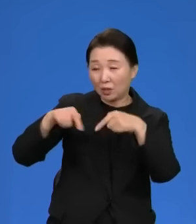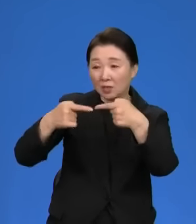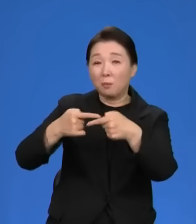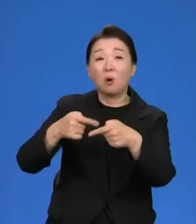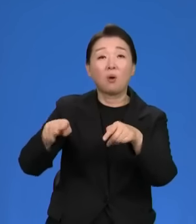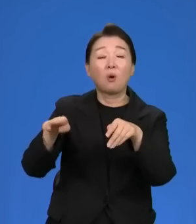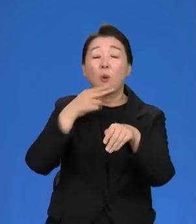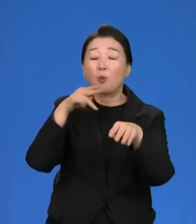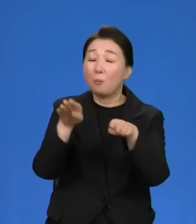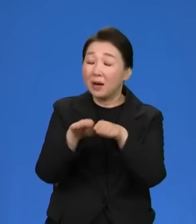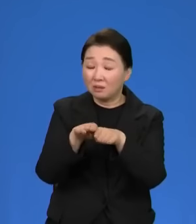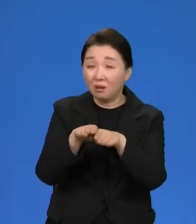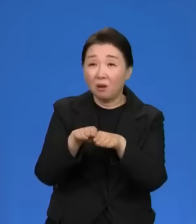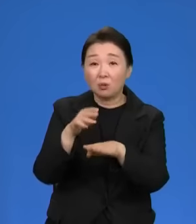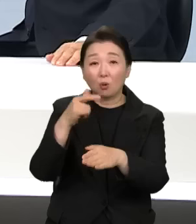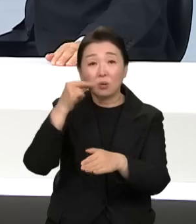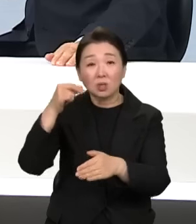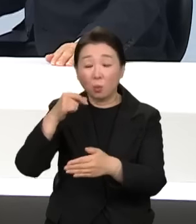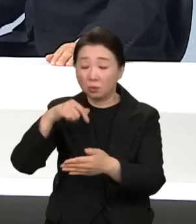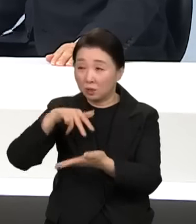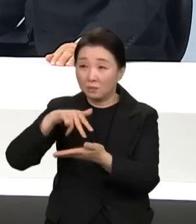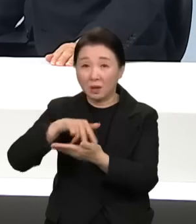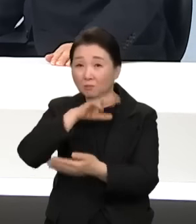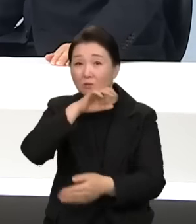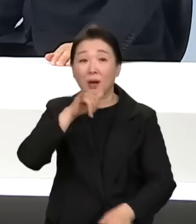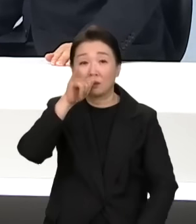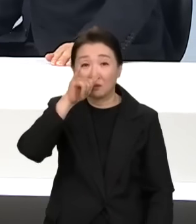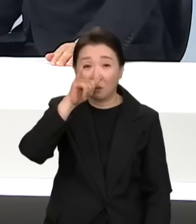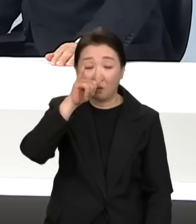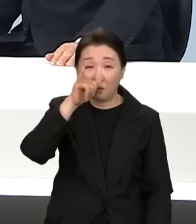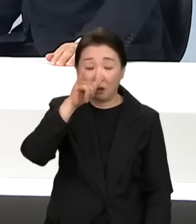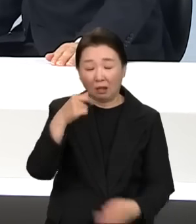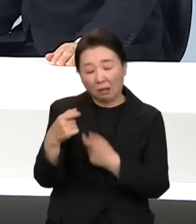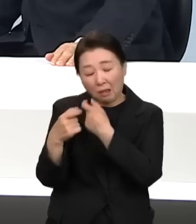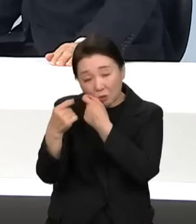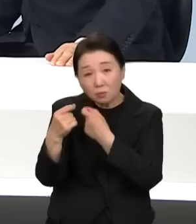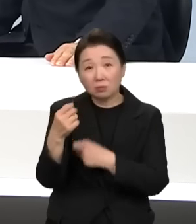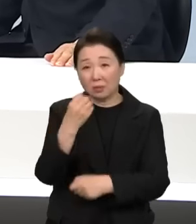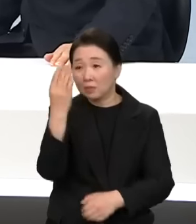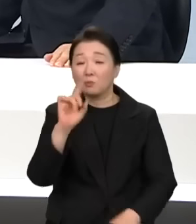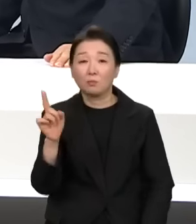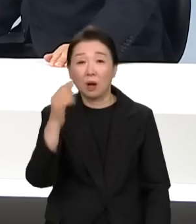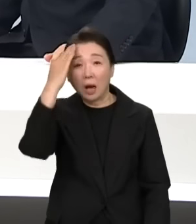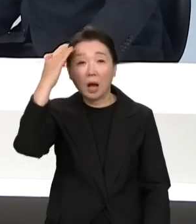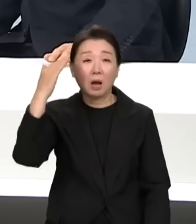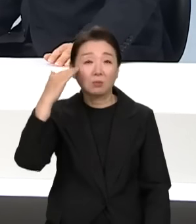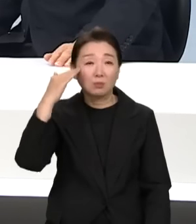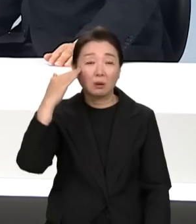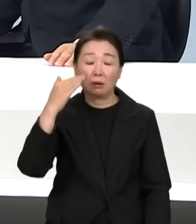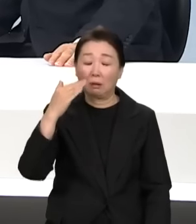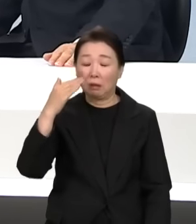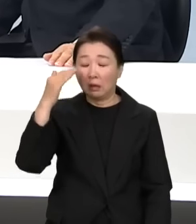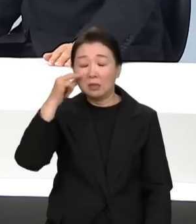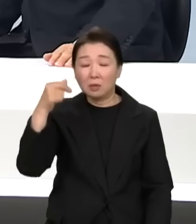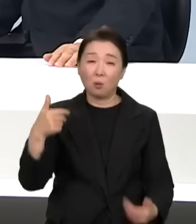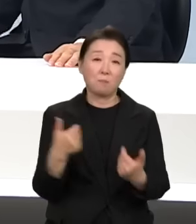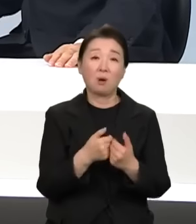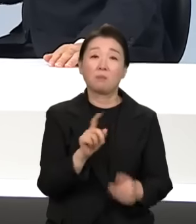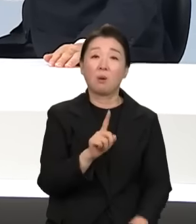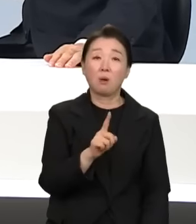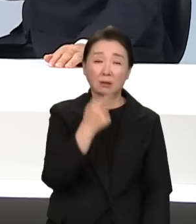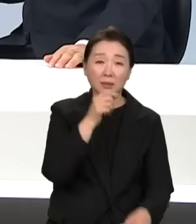있는 것이죠. 자, 극우 성향의 산케이 신문도 이런 보도를 했습니다. 자, 한국의 반일평에 기가 막히다, 어이가 없다 이런